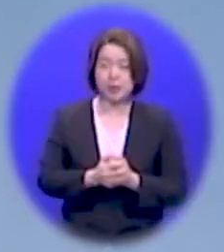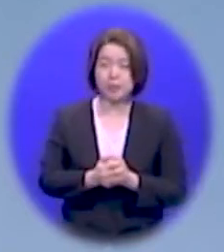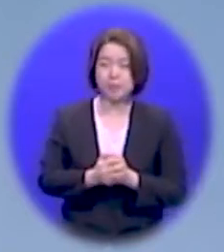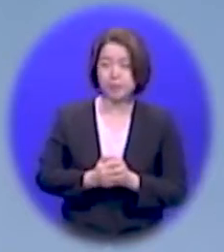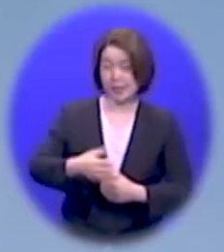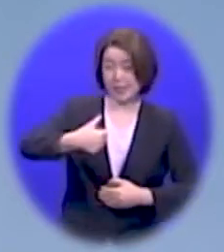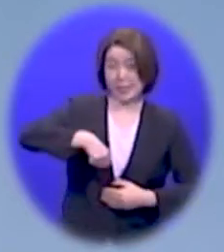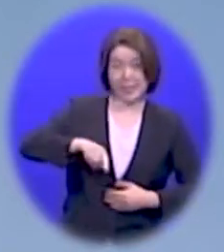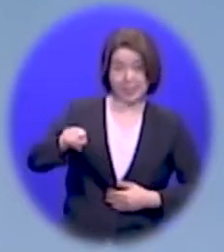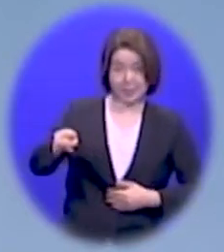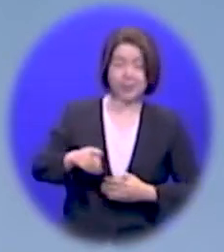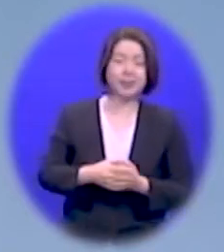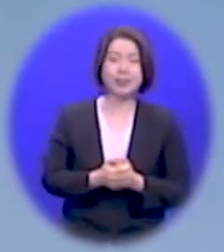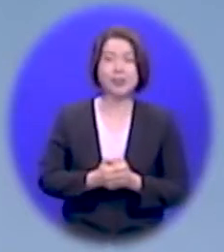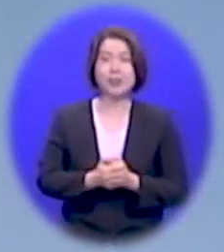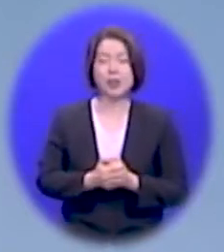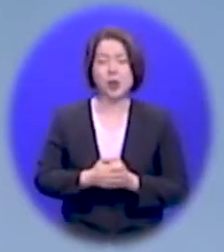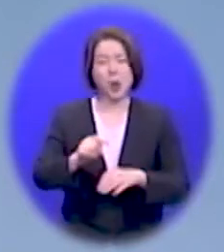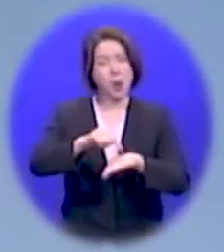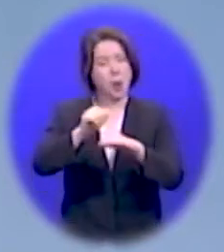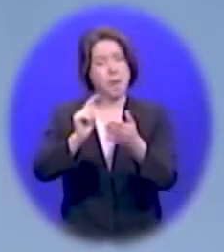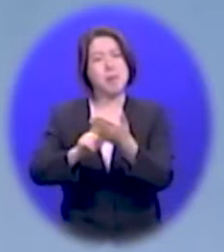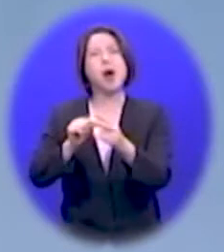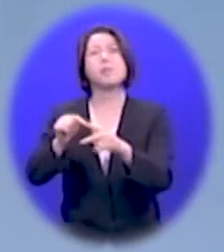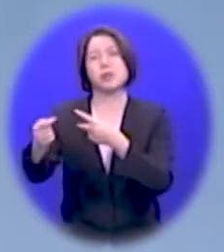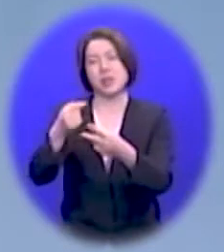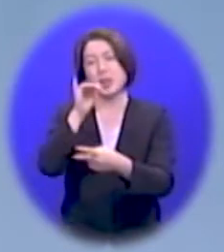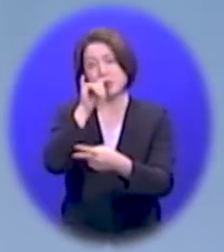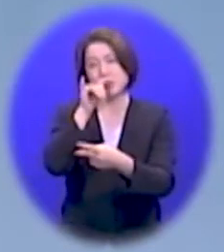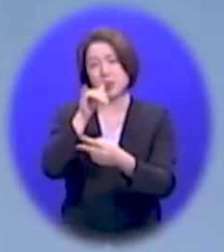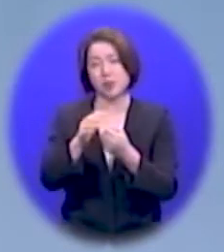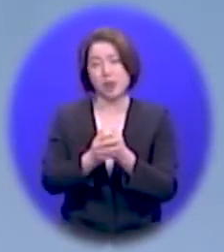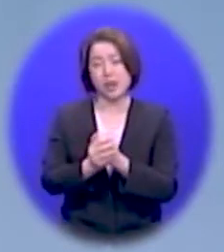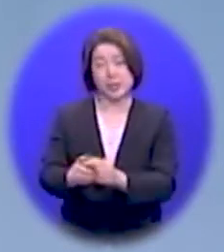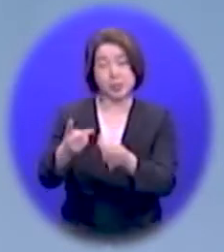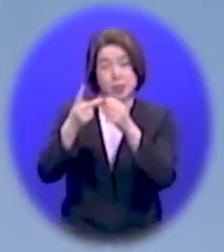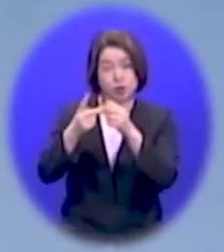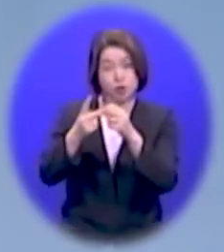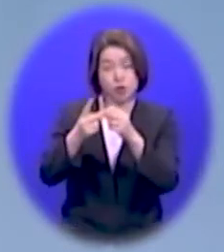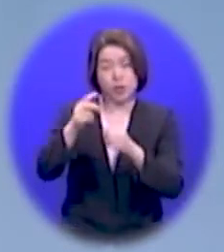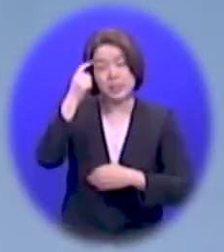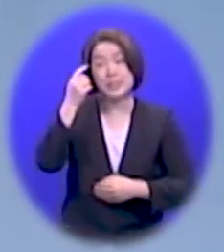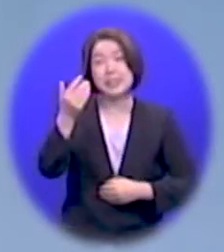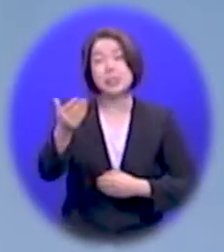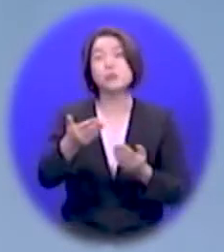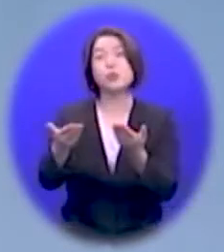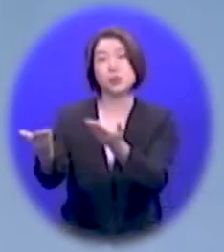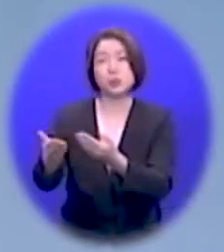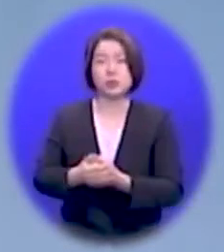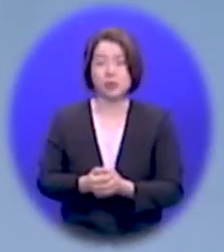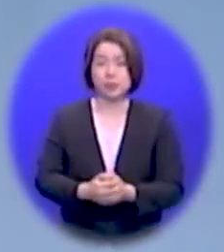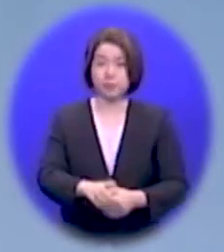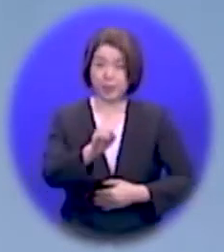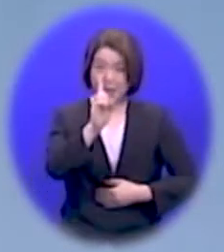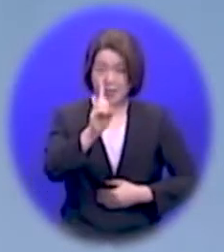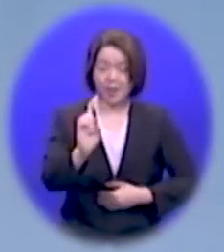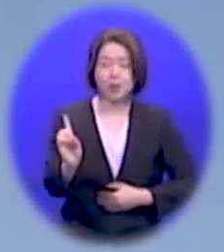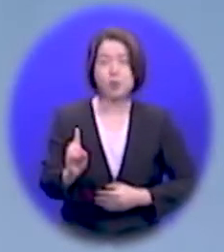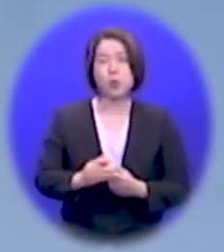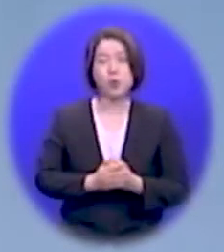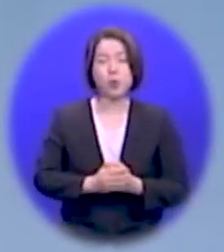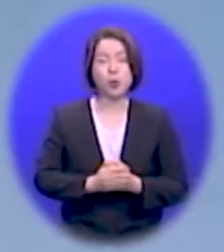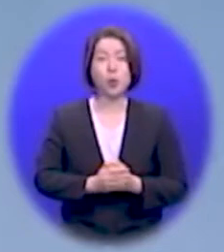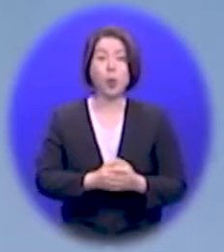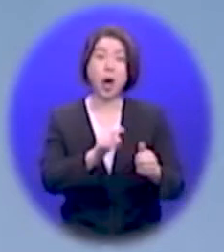아들에게 그 아들의 심정을 충분히 이해하면서도 두 가지 질문을 했다는 거예요 하나는 내가